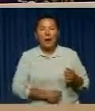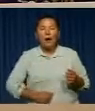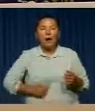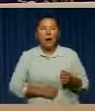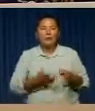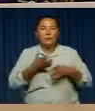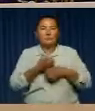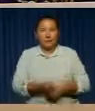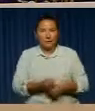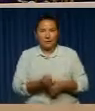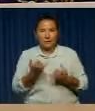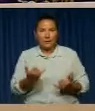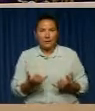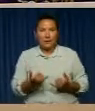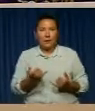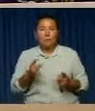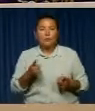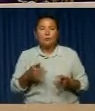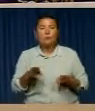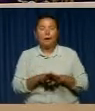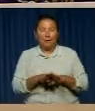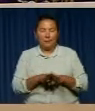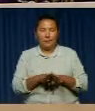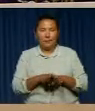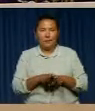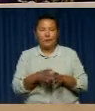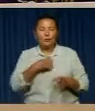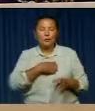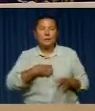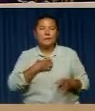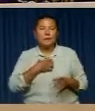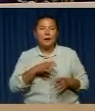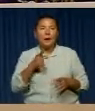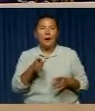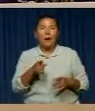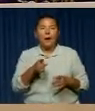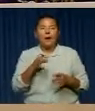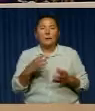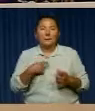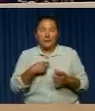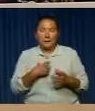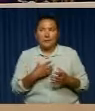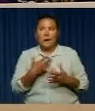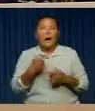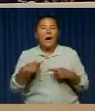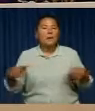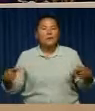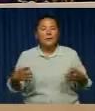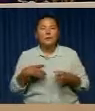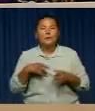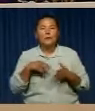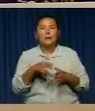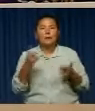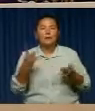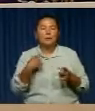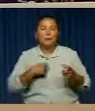азайып қалды. Ол бір да. И тағы бір ең маңыздысы әлеуметтік ара қашықты сақтау. Қай жерде жүрсек те ара қашықты